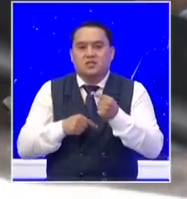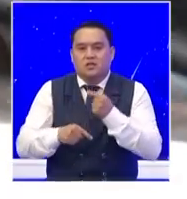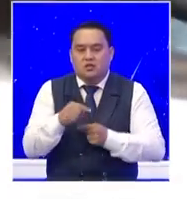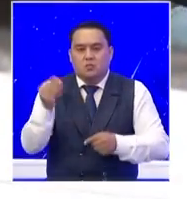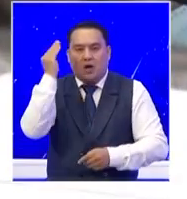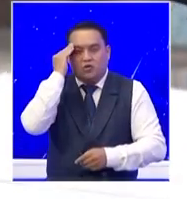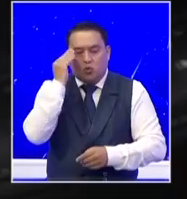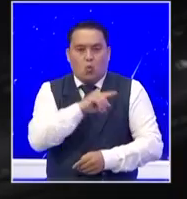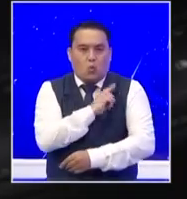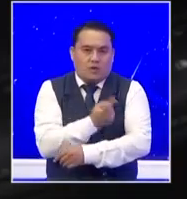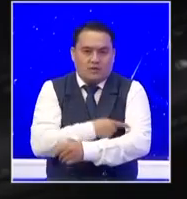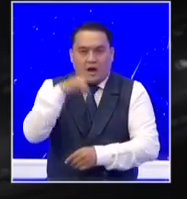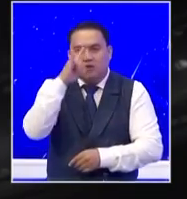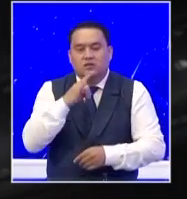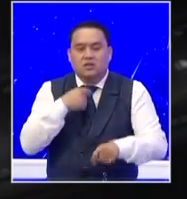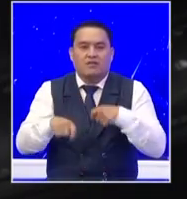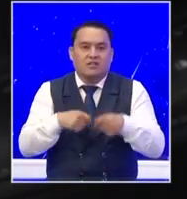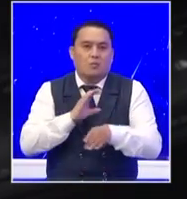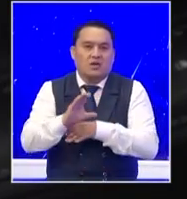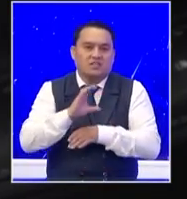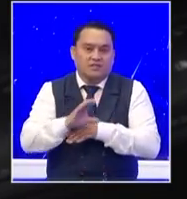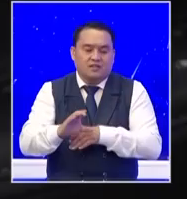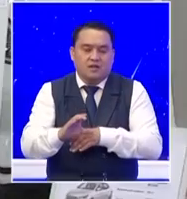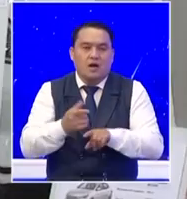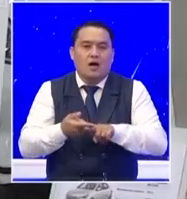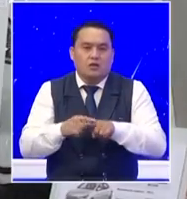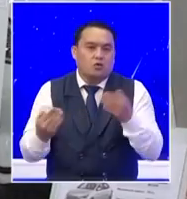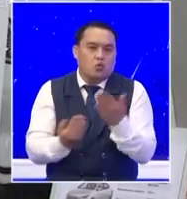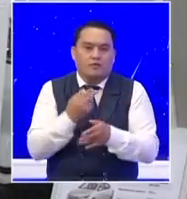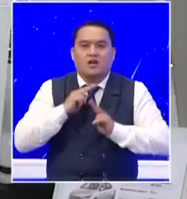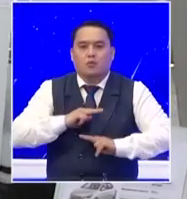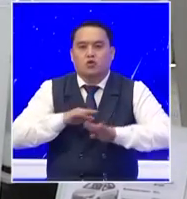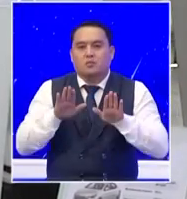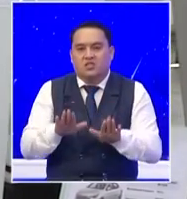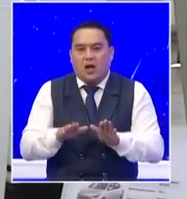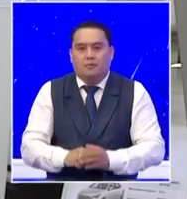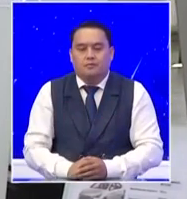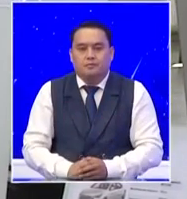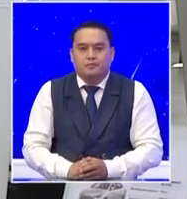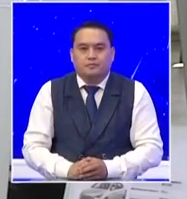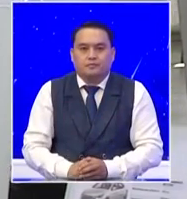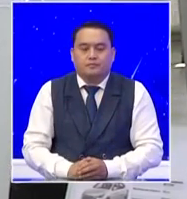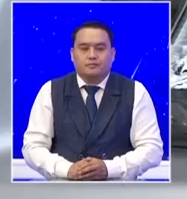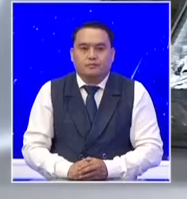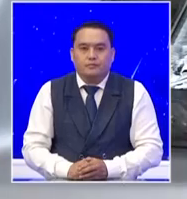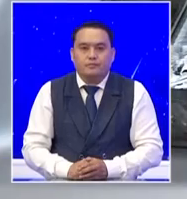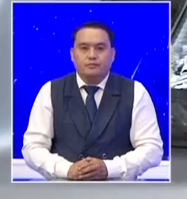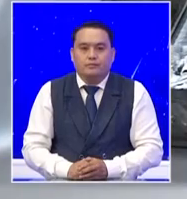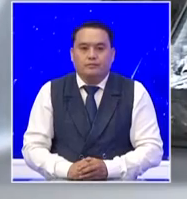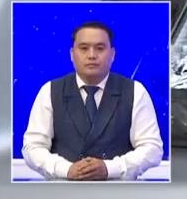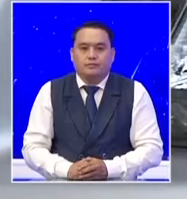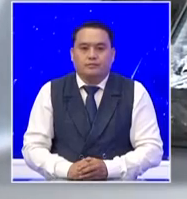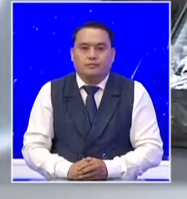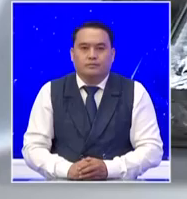и способствуют укреплению казахстанского товаропроизводителя. А это новые рабочие места. Гульмира Тимиргалиева, Габит Кабдрахманов, телеканал